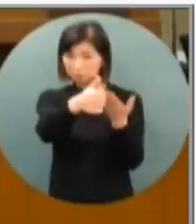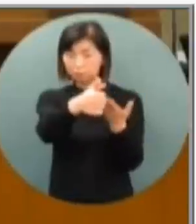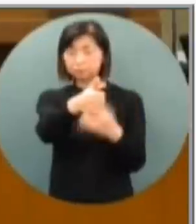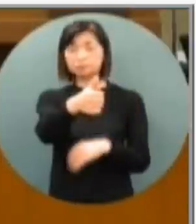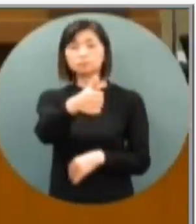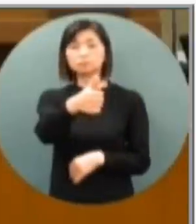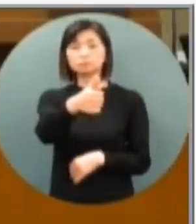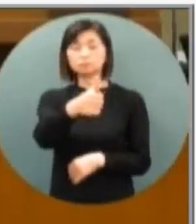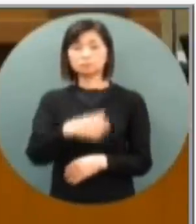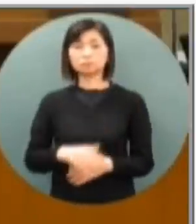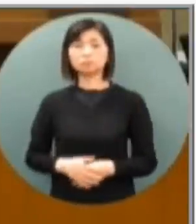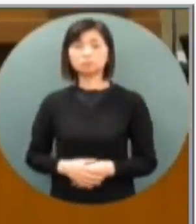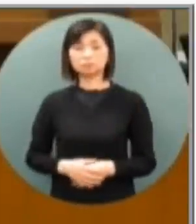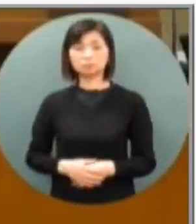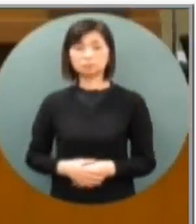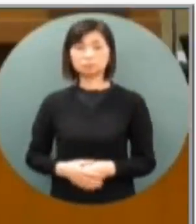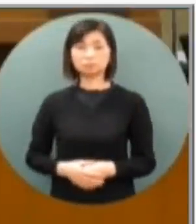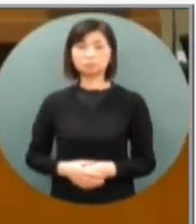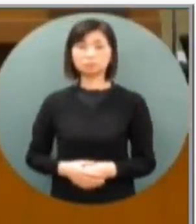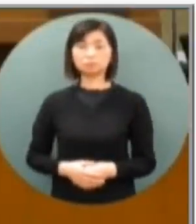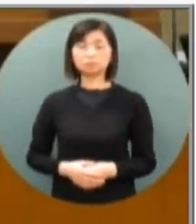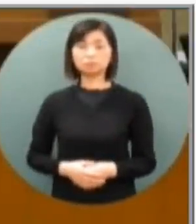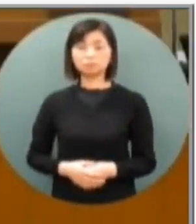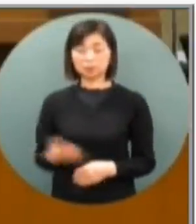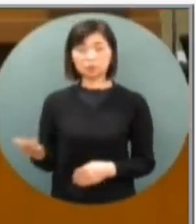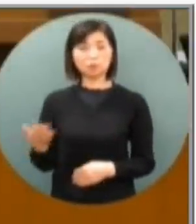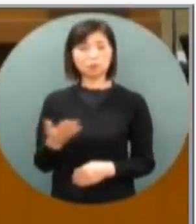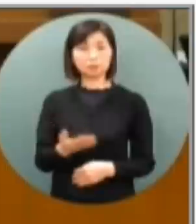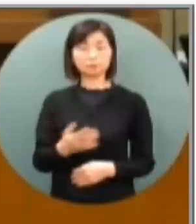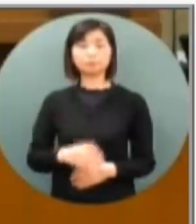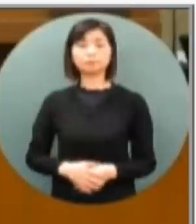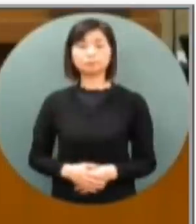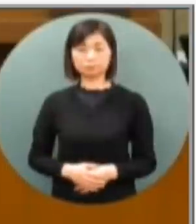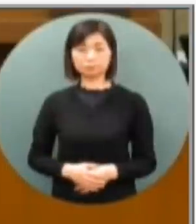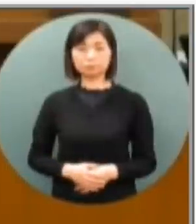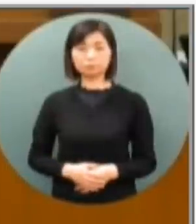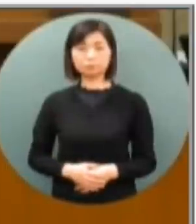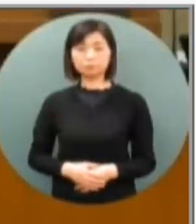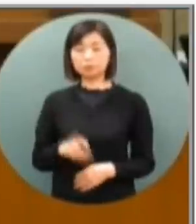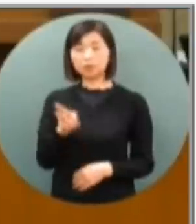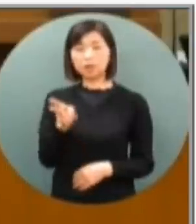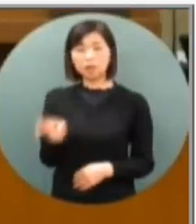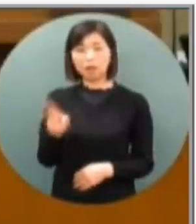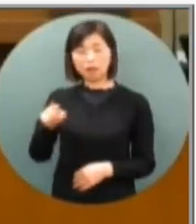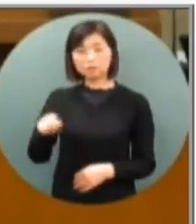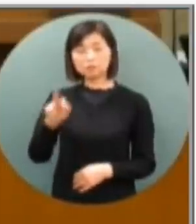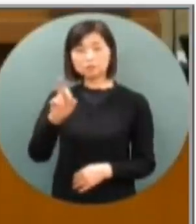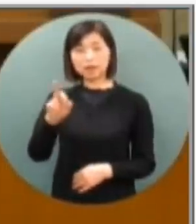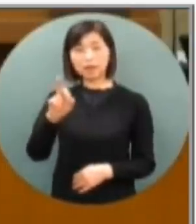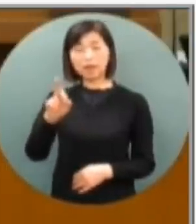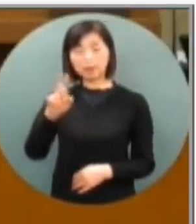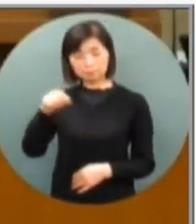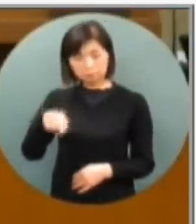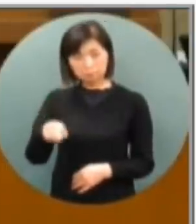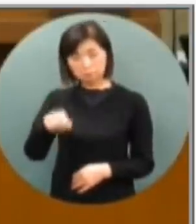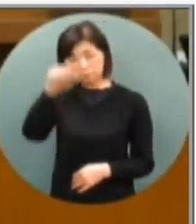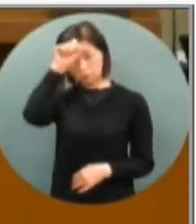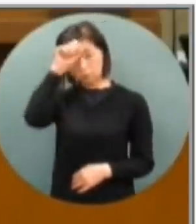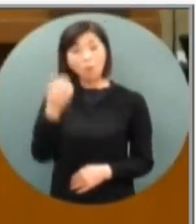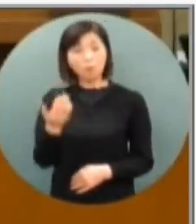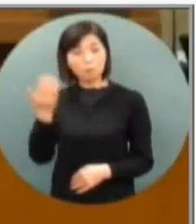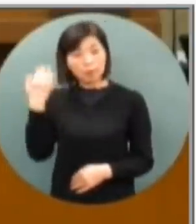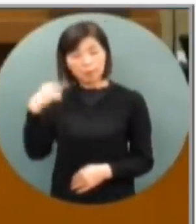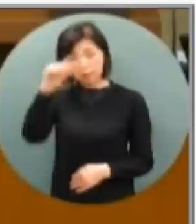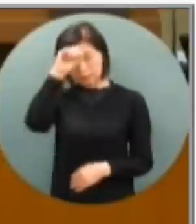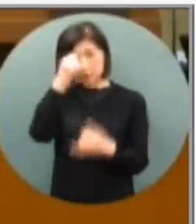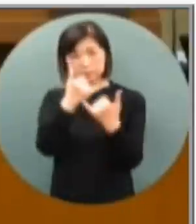たいというふうに思います。次に、ハンセン病元患者および家族に対する